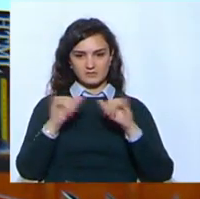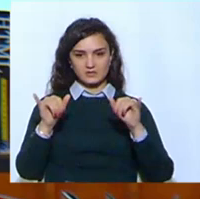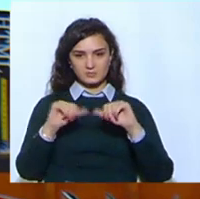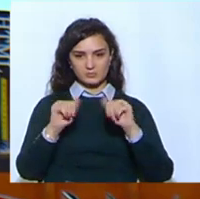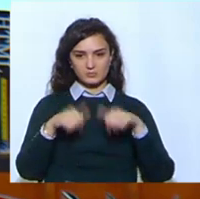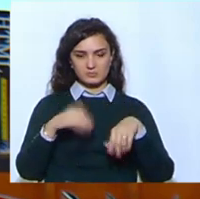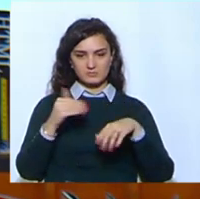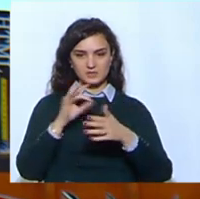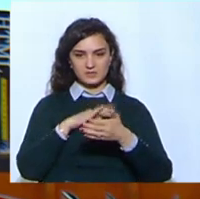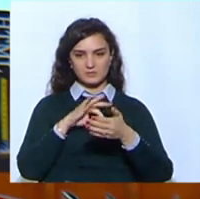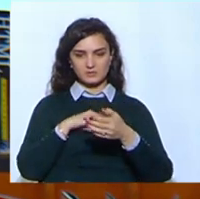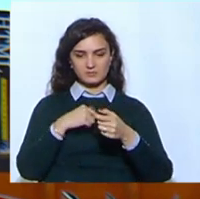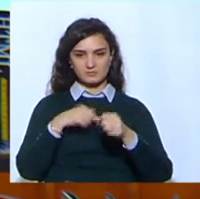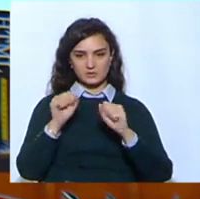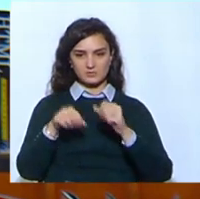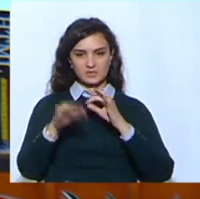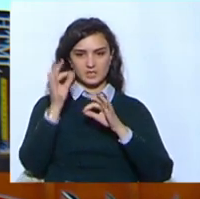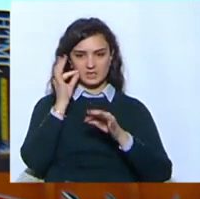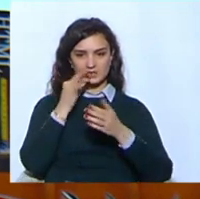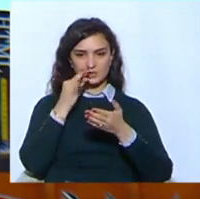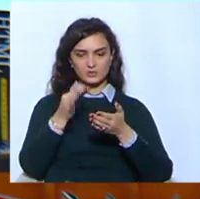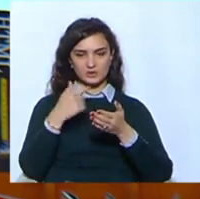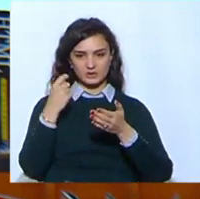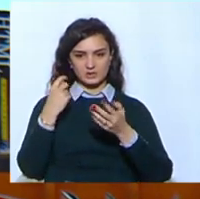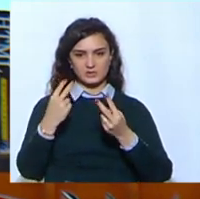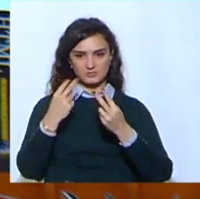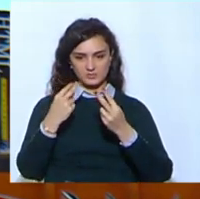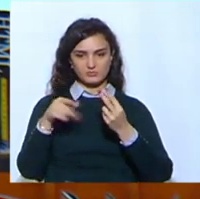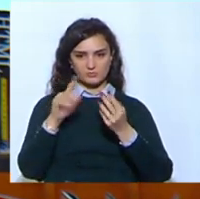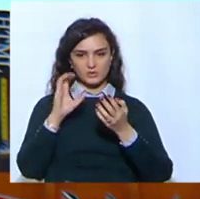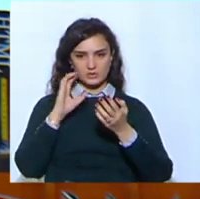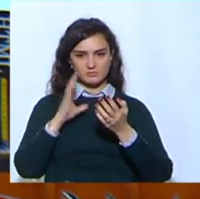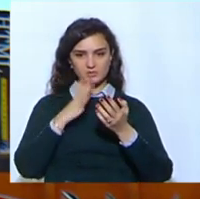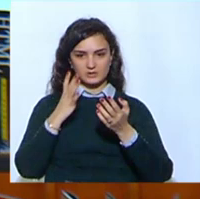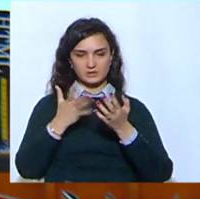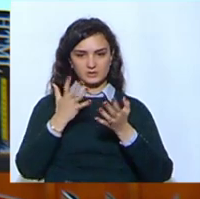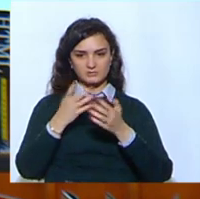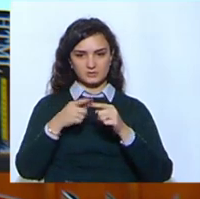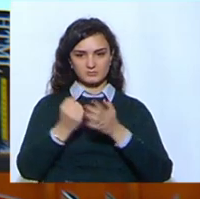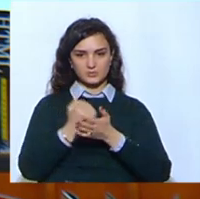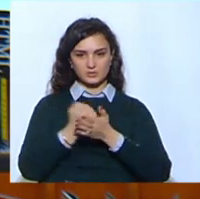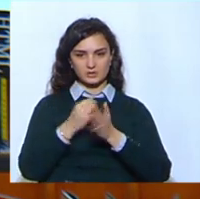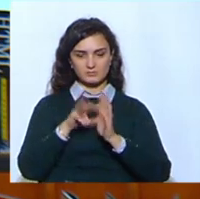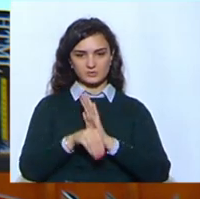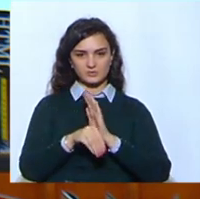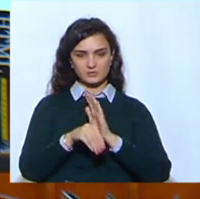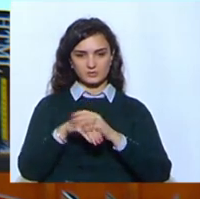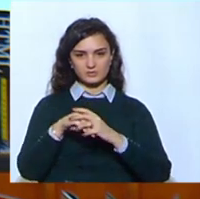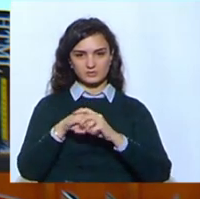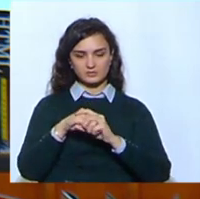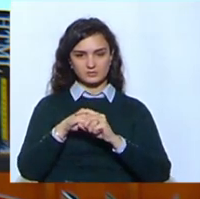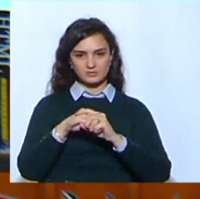მეთოდი მისი გამოყენების, მე შეიძლება გაგახსენოთ ჩვენს გადაცემაში, დარწმუნებული ვარ მოგისმენიათ, ეს გახლავთ პიურეებში, ეგრეთ